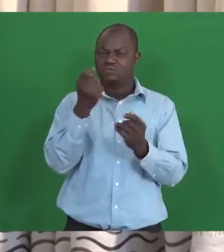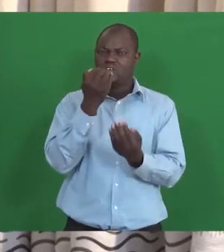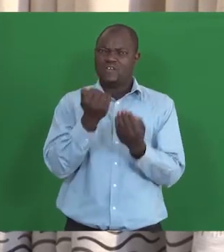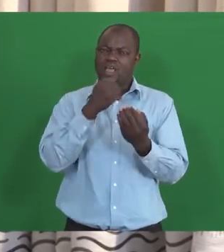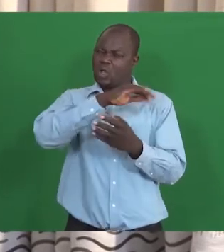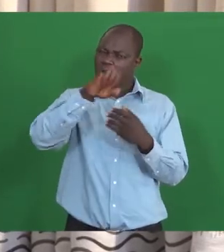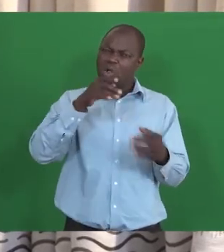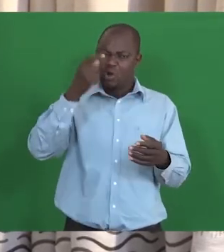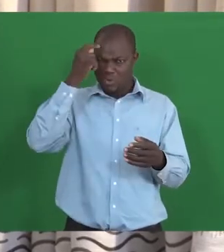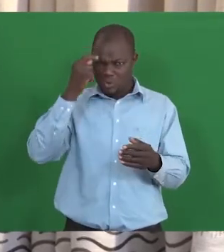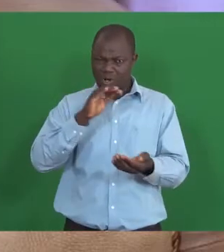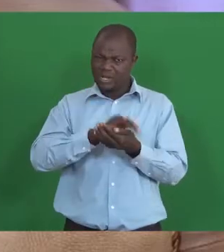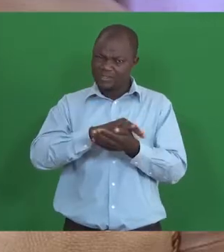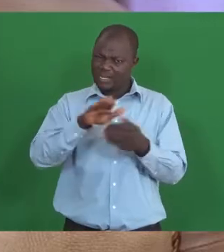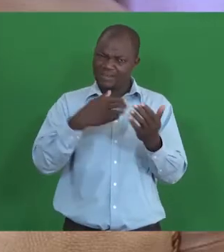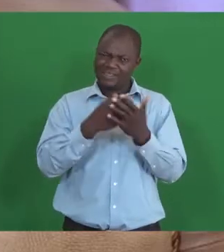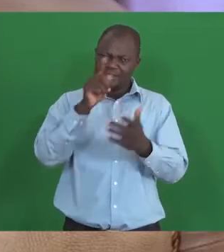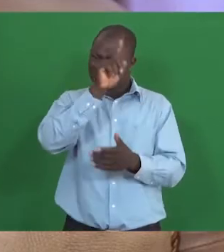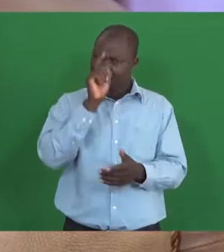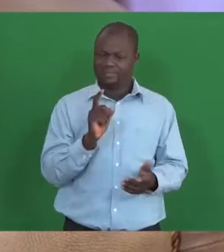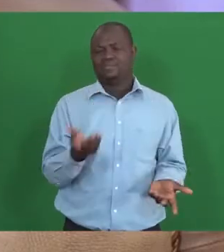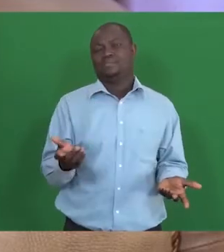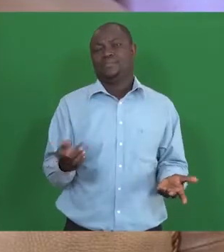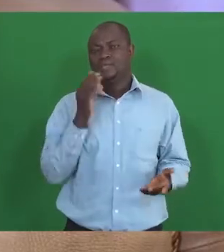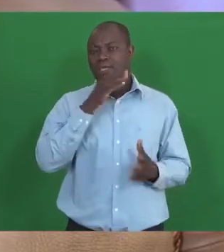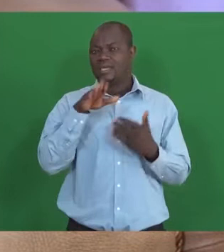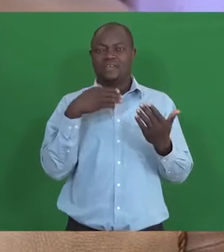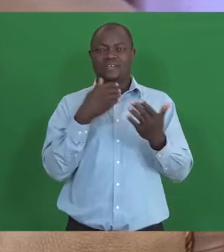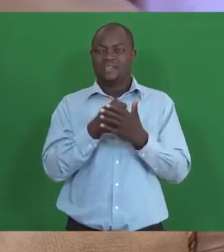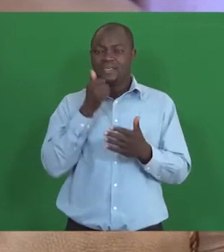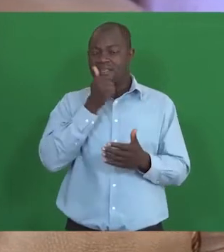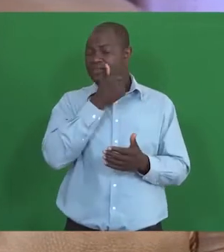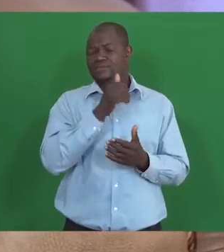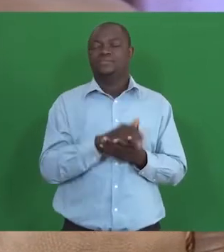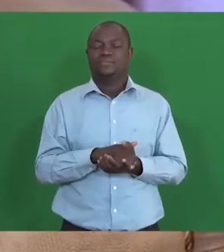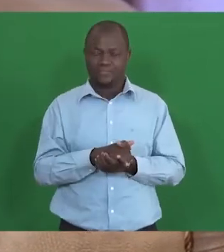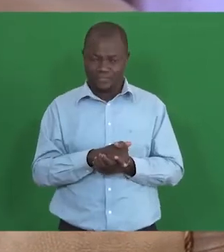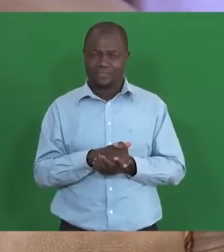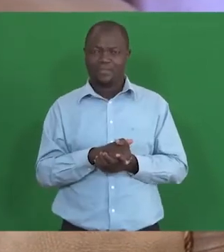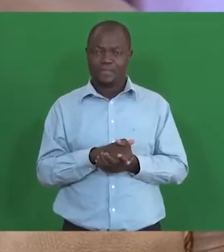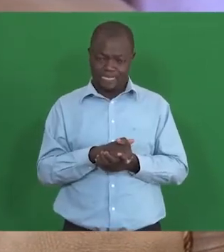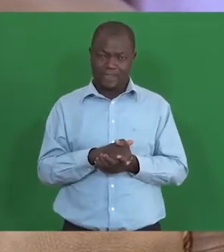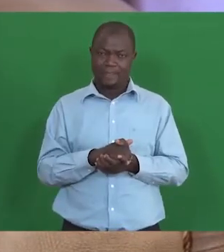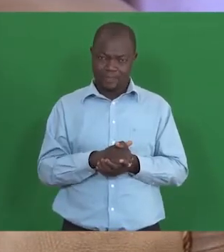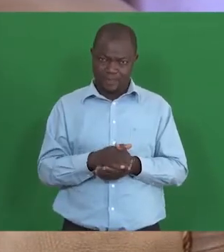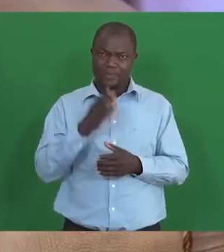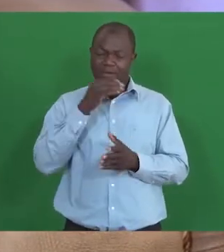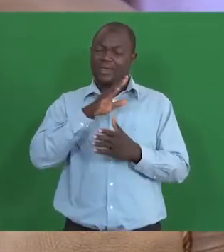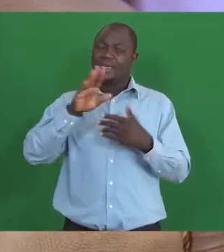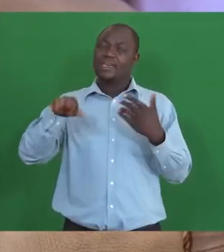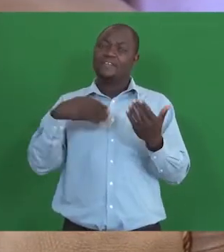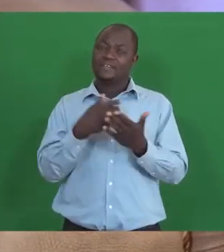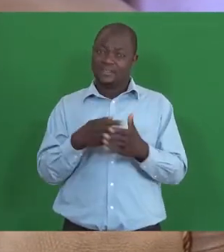vemazuvano kuti vaziye tsika dzedu nemagariro edu. Ndizvozvo ataura zvakanaka mukwacho wechidiki. Ari kutaura kuti